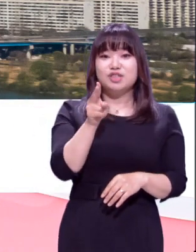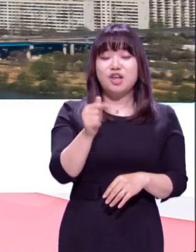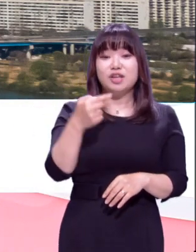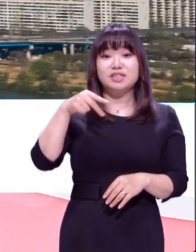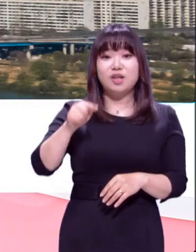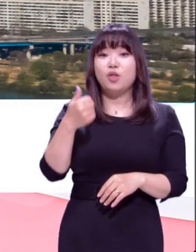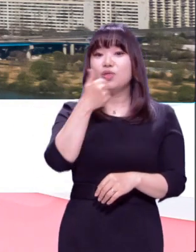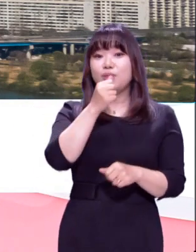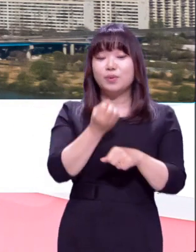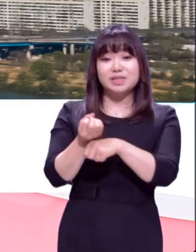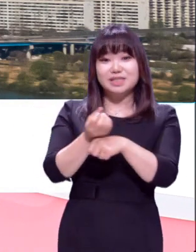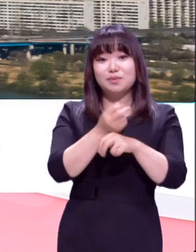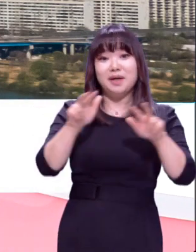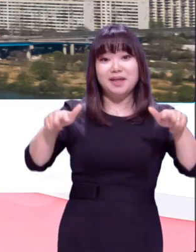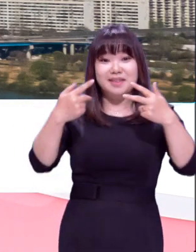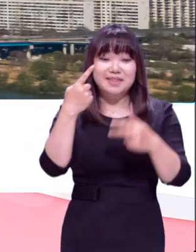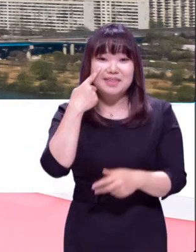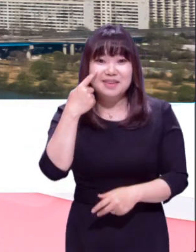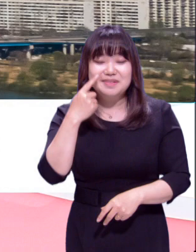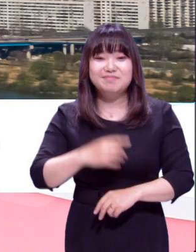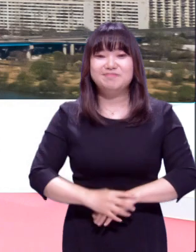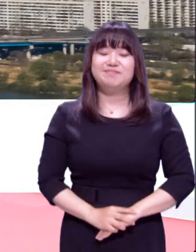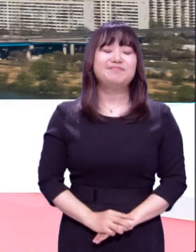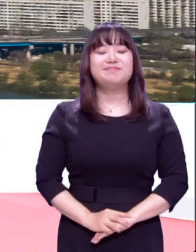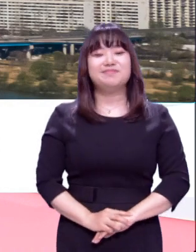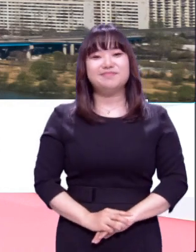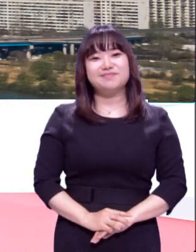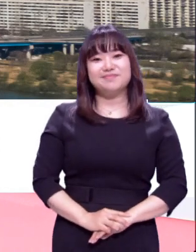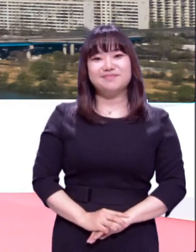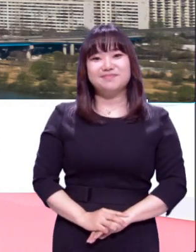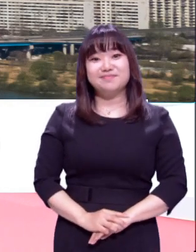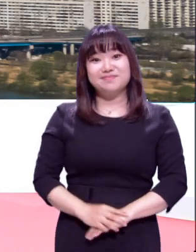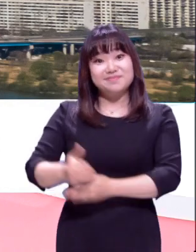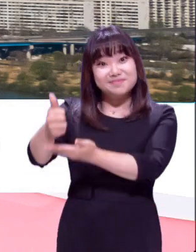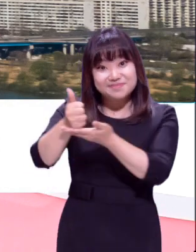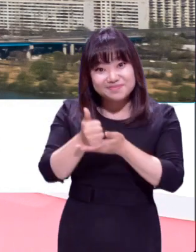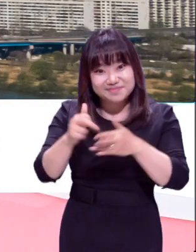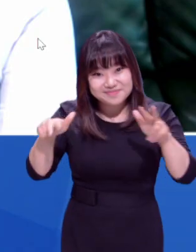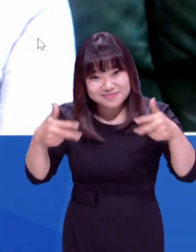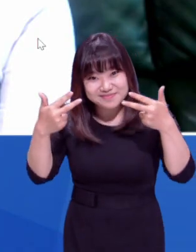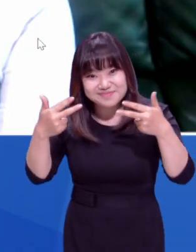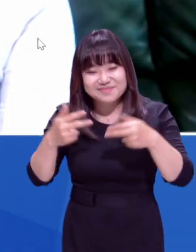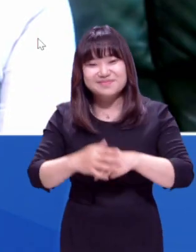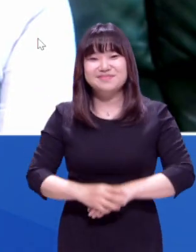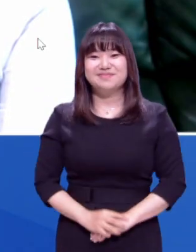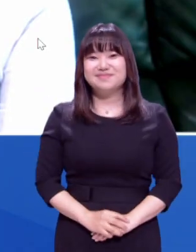화상으로 연결해서 자세한 내용 알아보겠습니다. 네, 운현선 통신원 나와 계십니까?